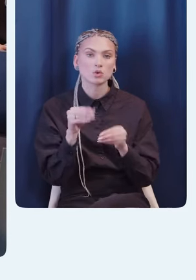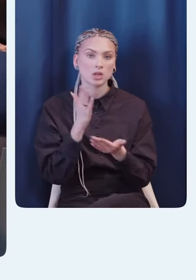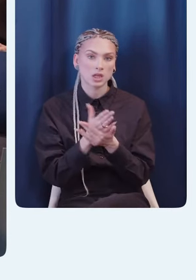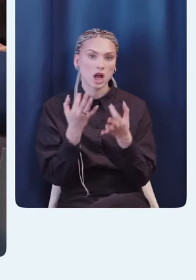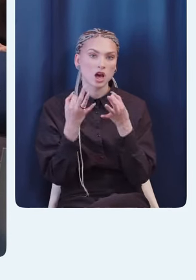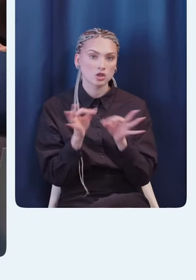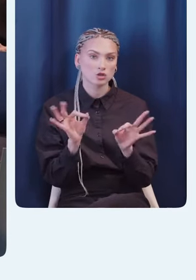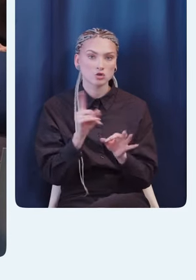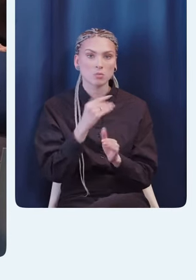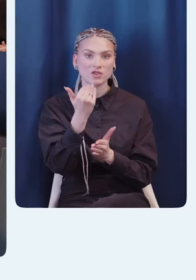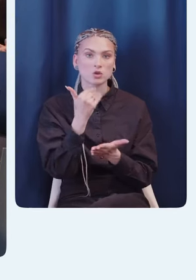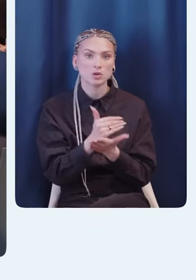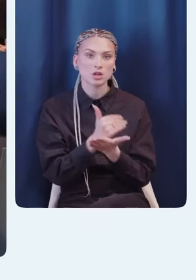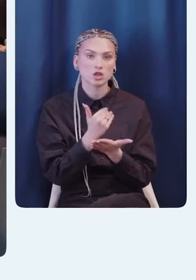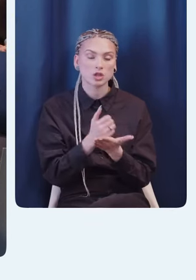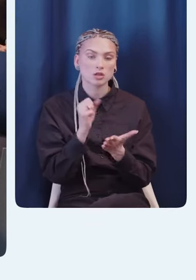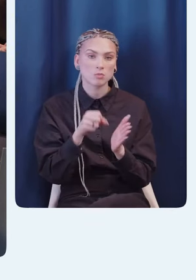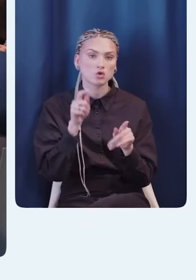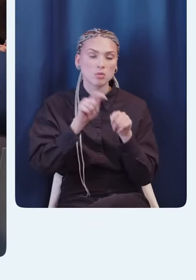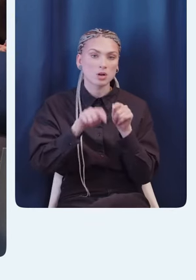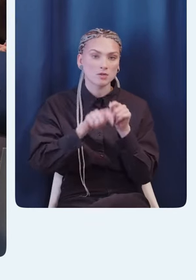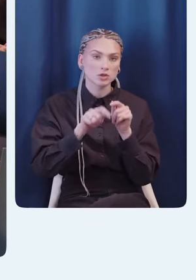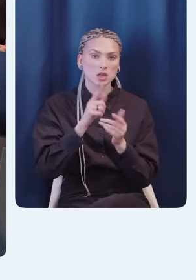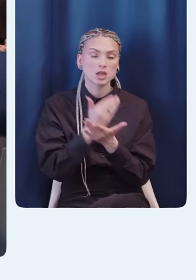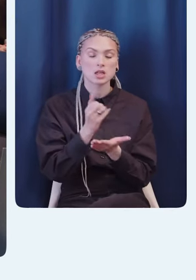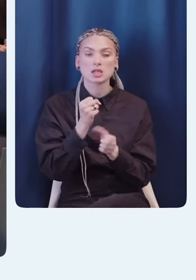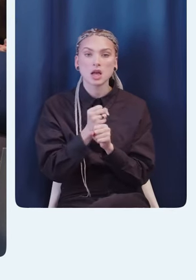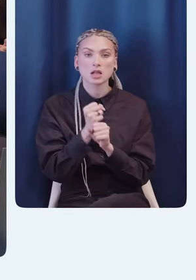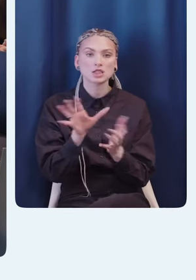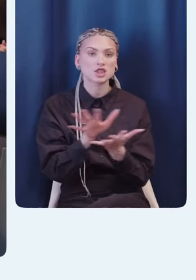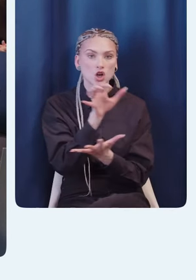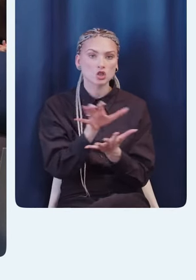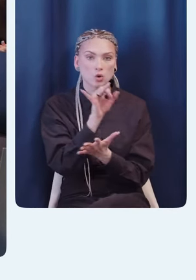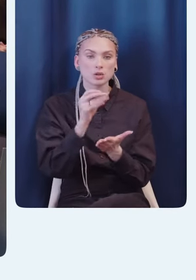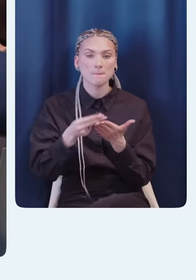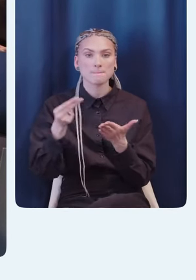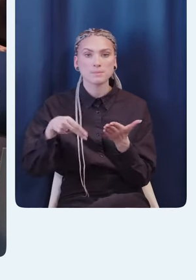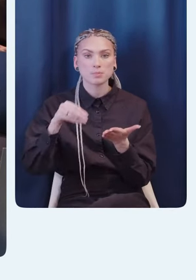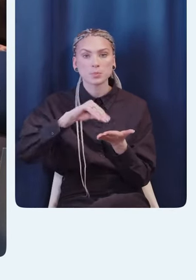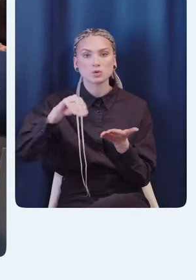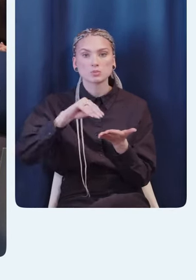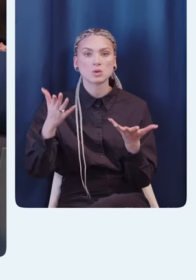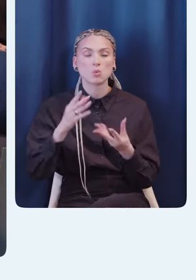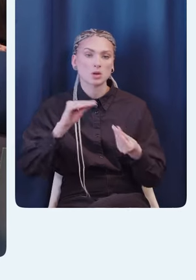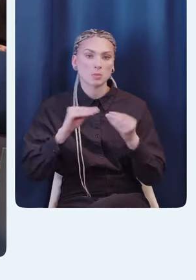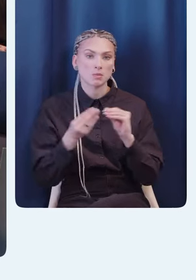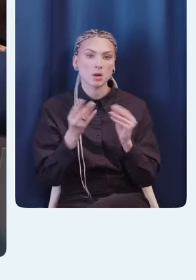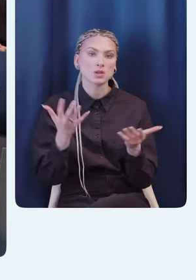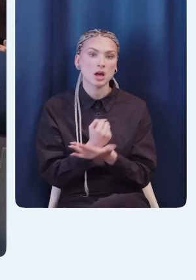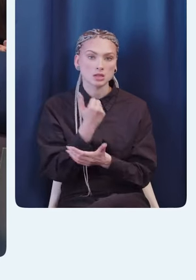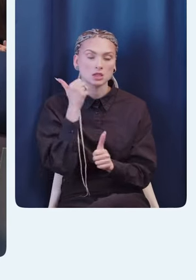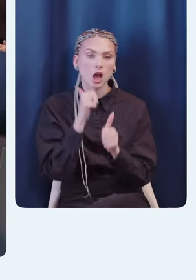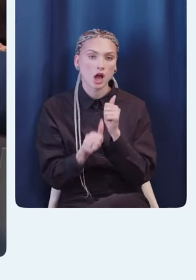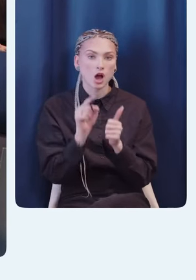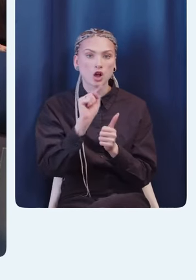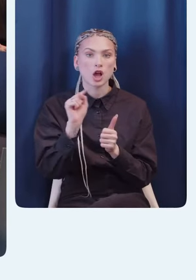разрешения, чтобы ваше приложение просматривать. Оно делает скриншоты и подписывает, какие проблемы найдены на каждом